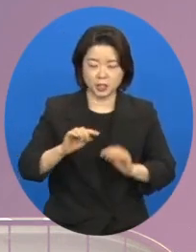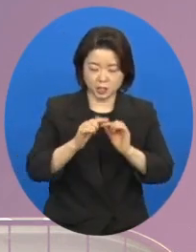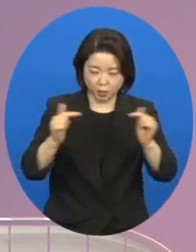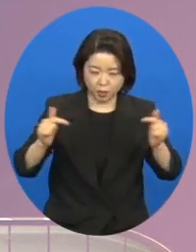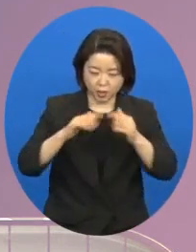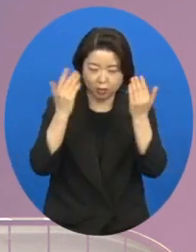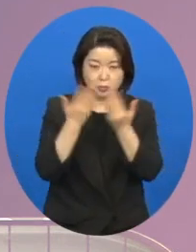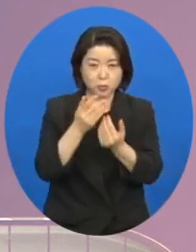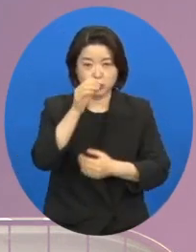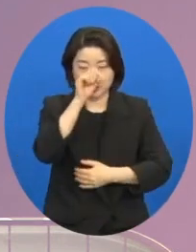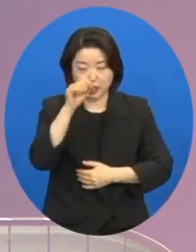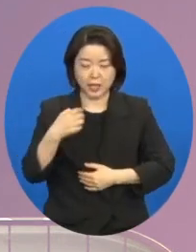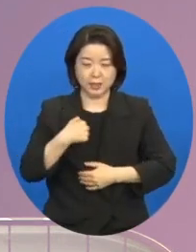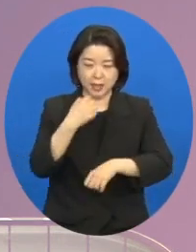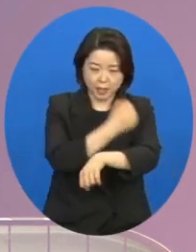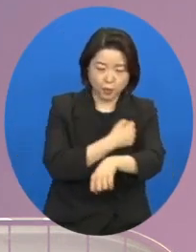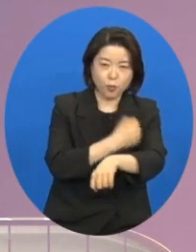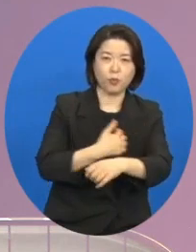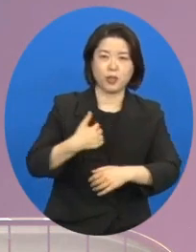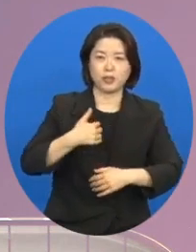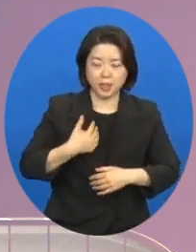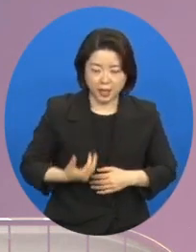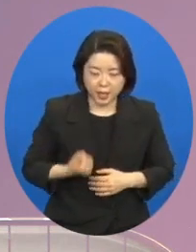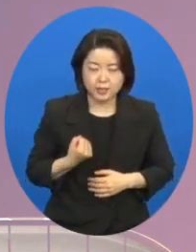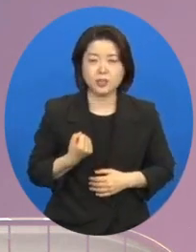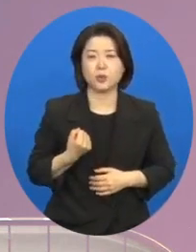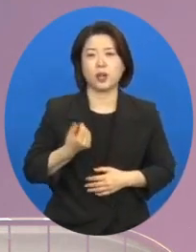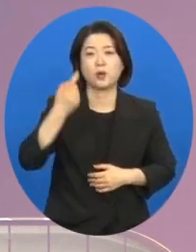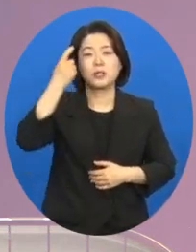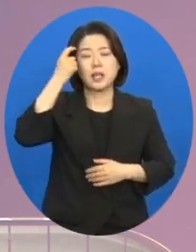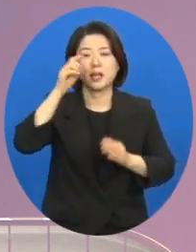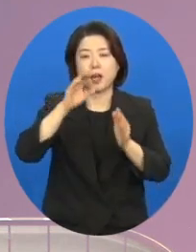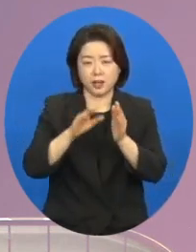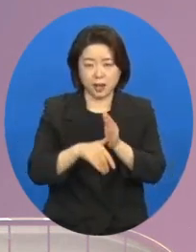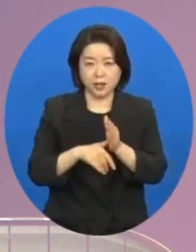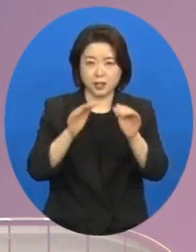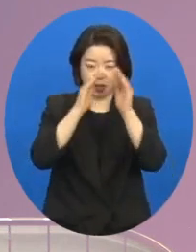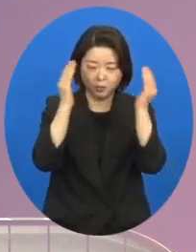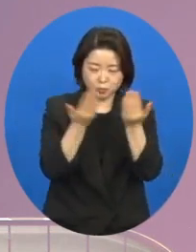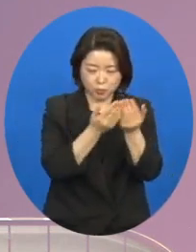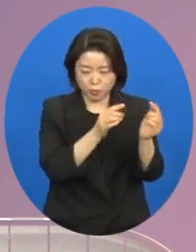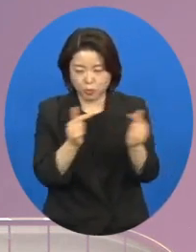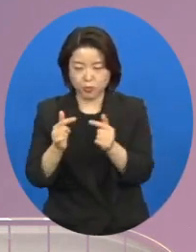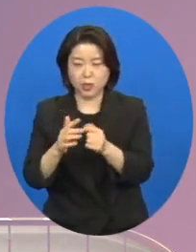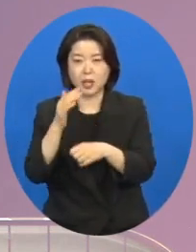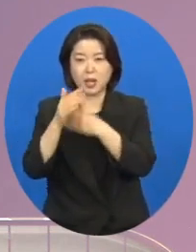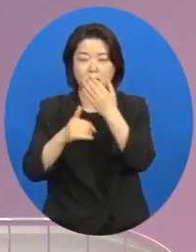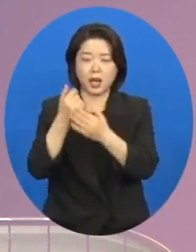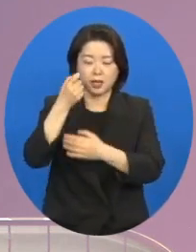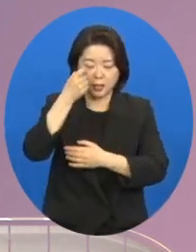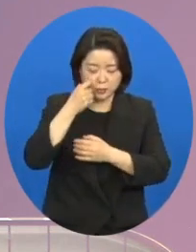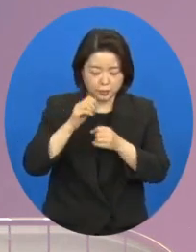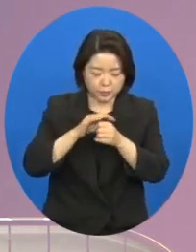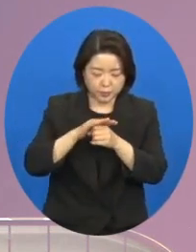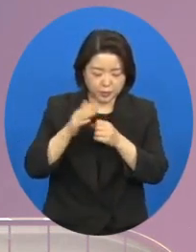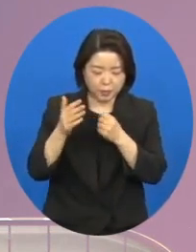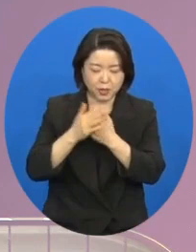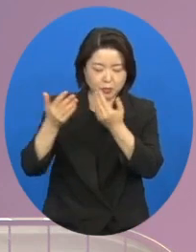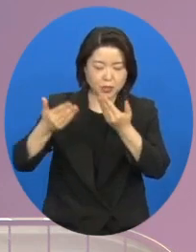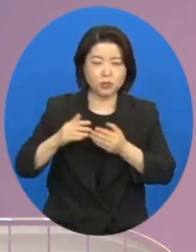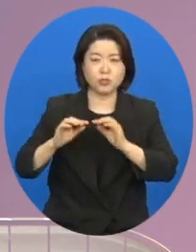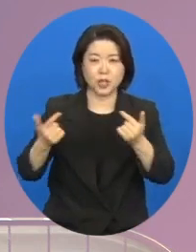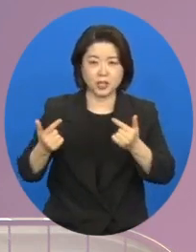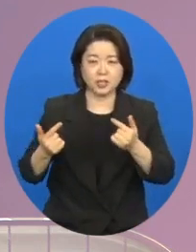선한 것들이 나의 공로요, 나의 것이요, 나의 소유라고 생각할 때 모든 것이 하나님의 긍휼하심으로 주신 것이 아니라